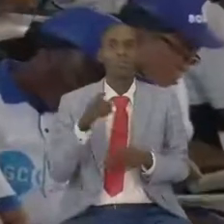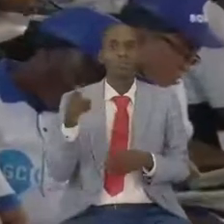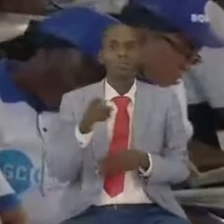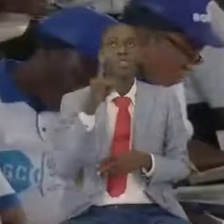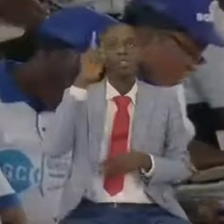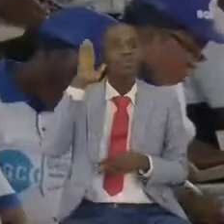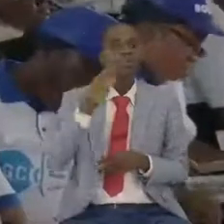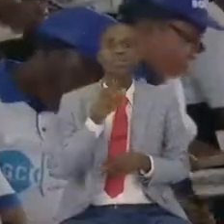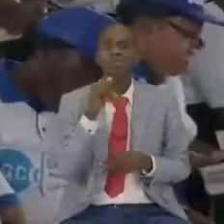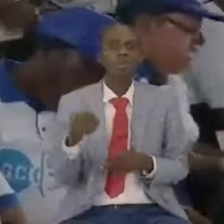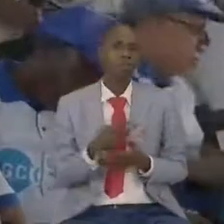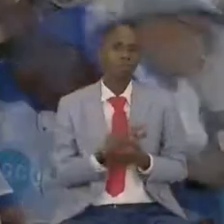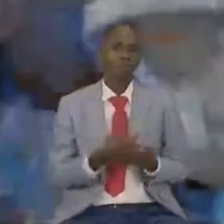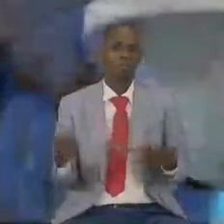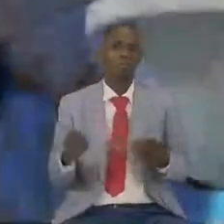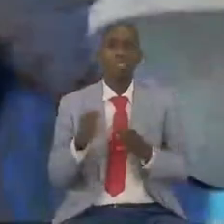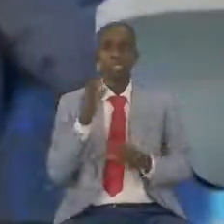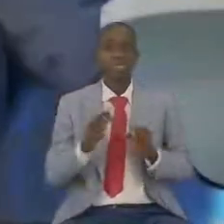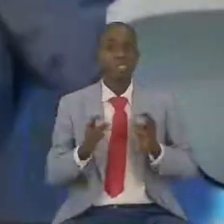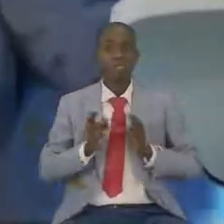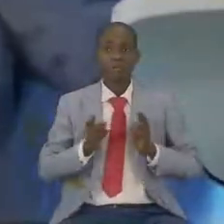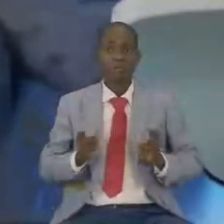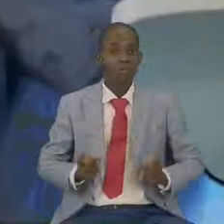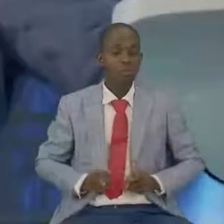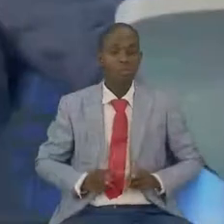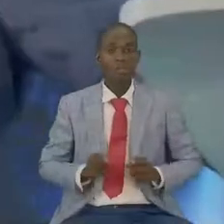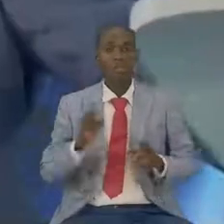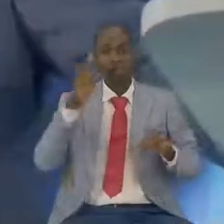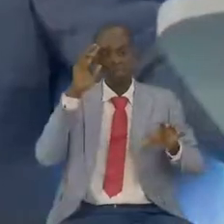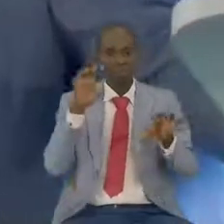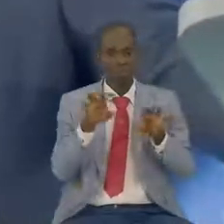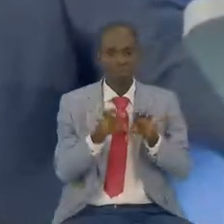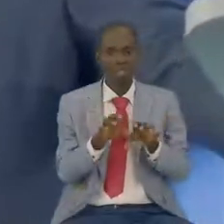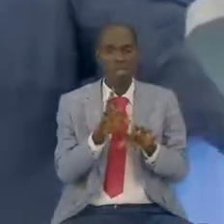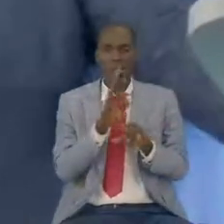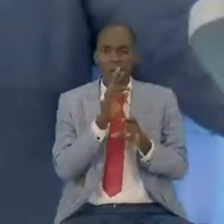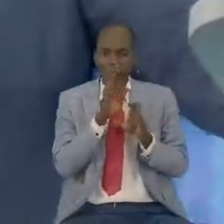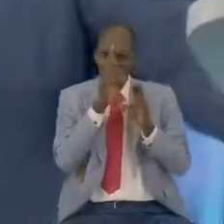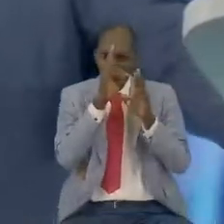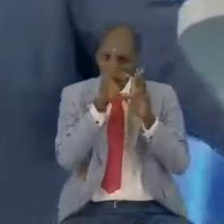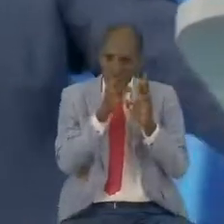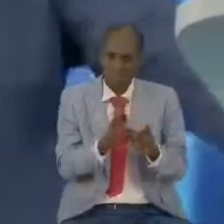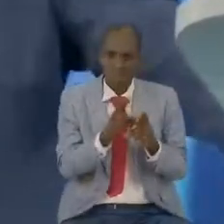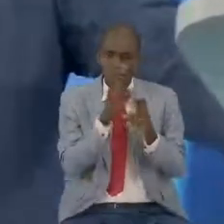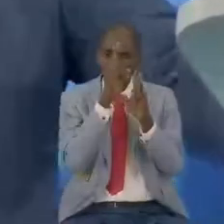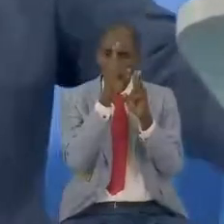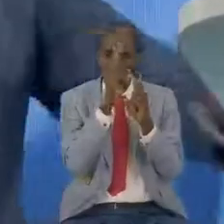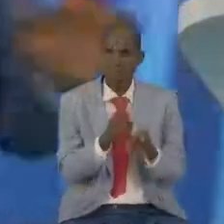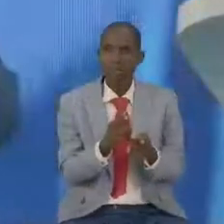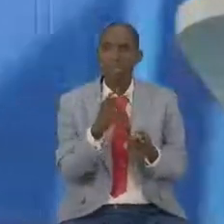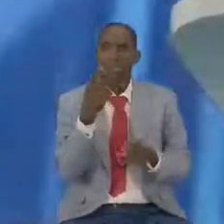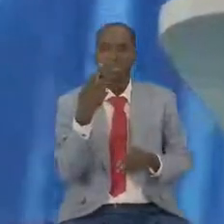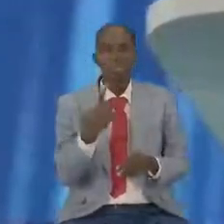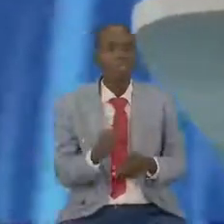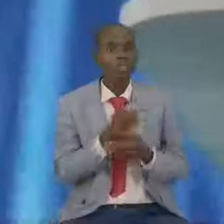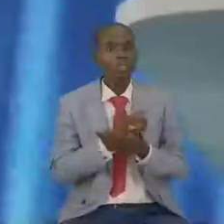échouer. Si les alliances humaines sont respectées, honorées, l'alliance divine